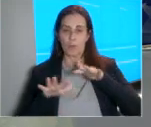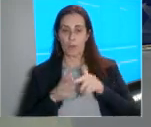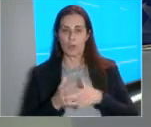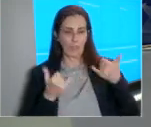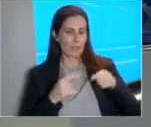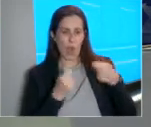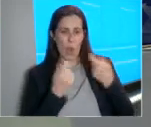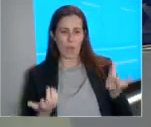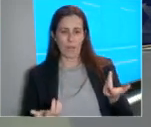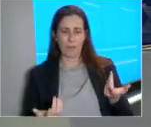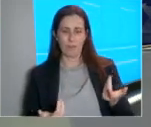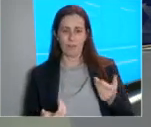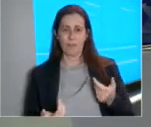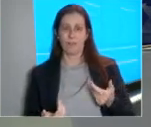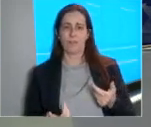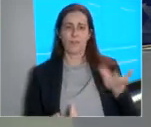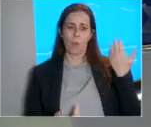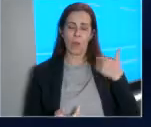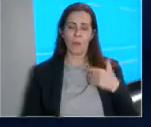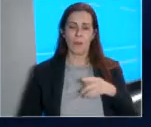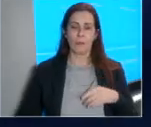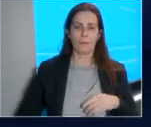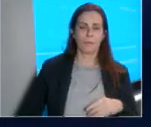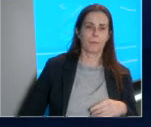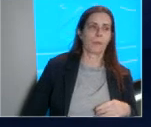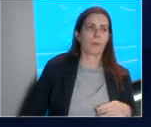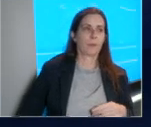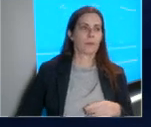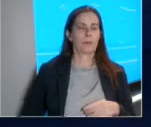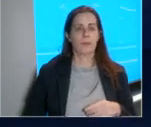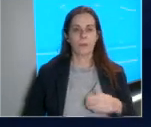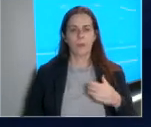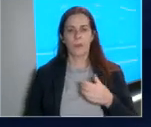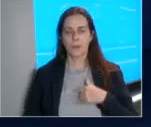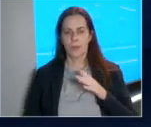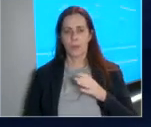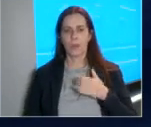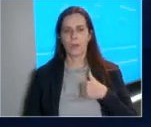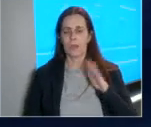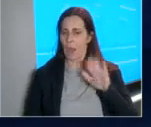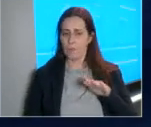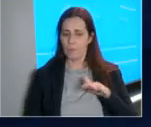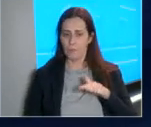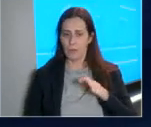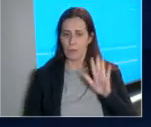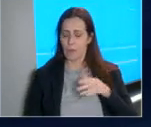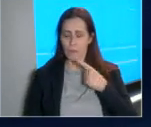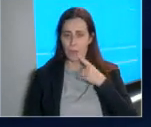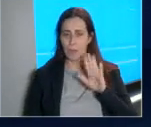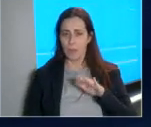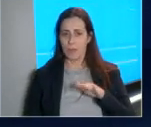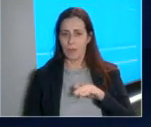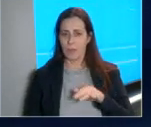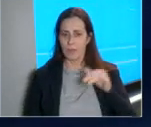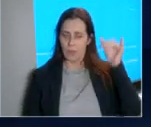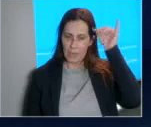כרגע זה לא רלוונטי, זה היה רלוונטי אולי בממשלות ימין קודמות, אם לזה אתה מכוון. לא, אני לא מכוון, אני גם אגב, איך היה לחסון אמרה, בין הירדן לים